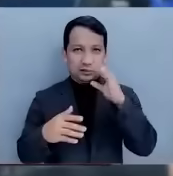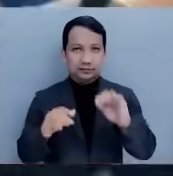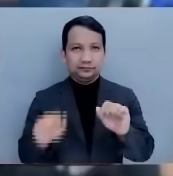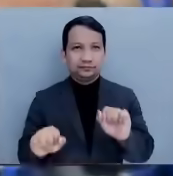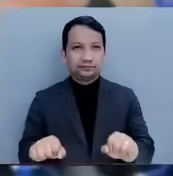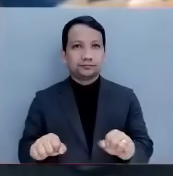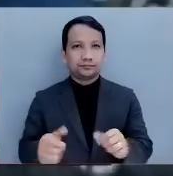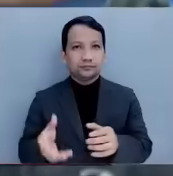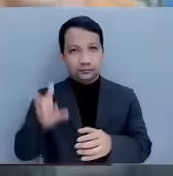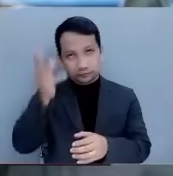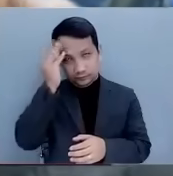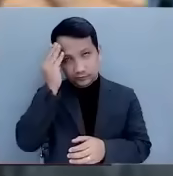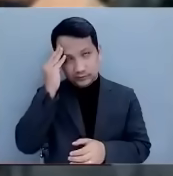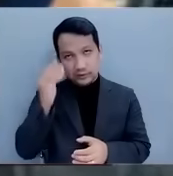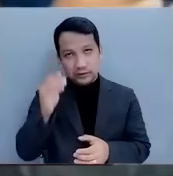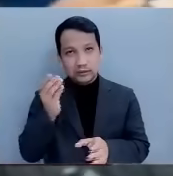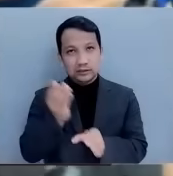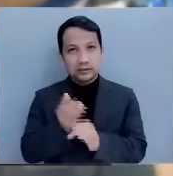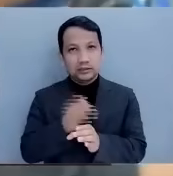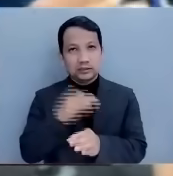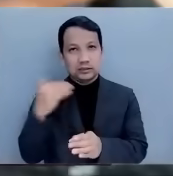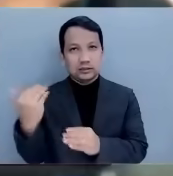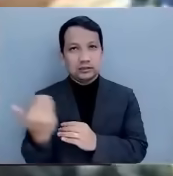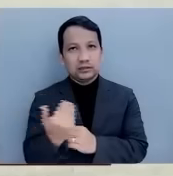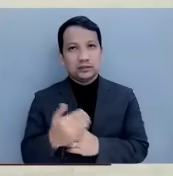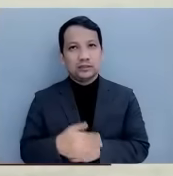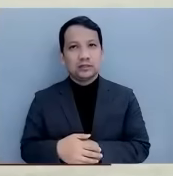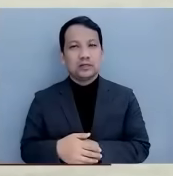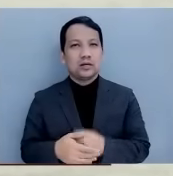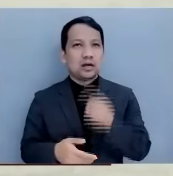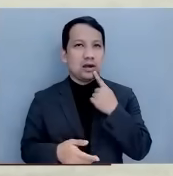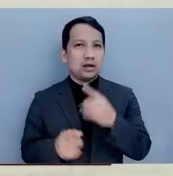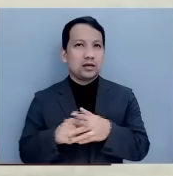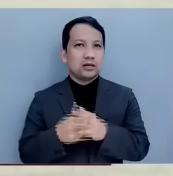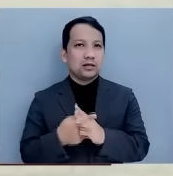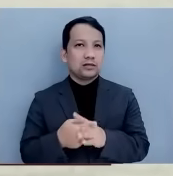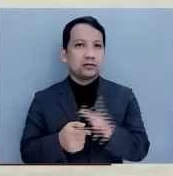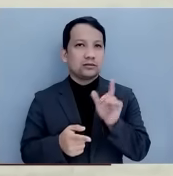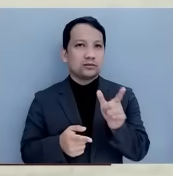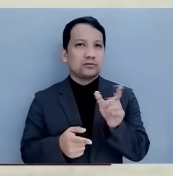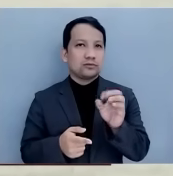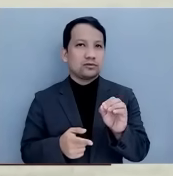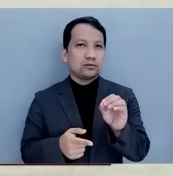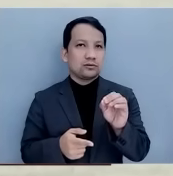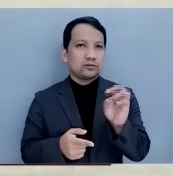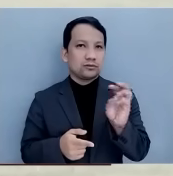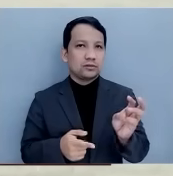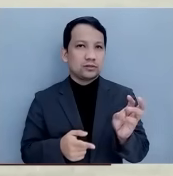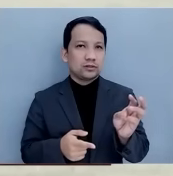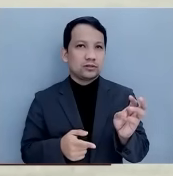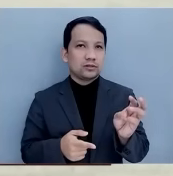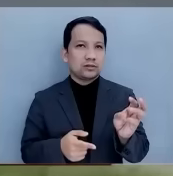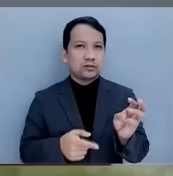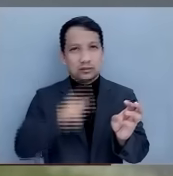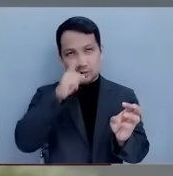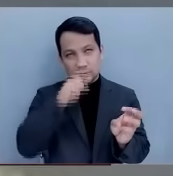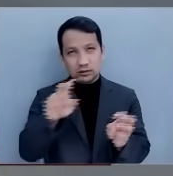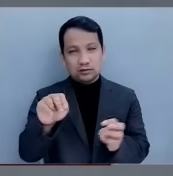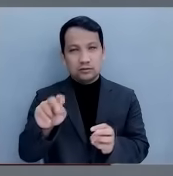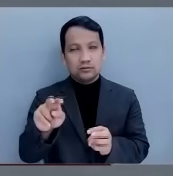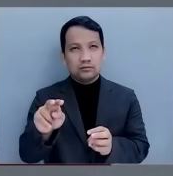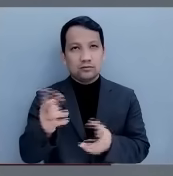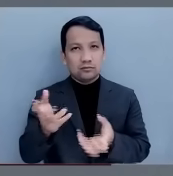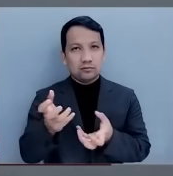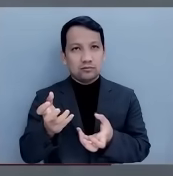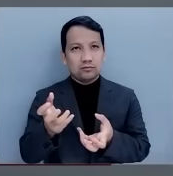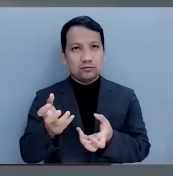Matanda, pwedeng matutong mag-car drifting. Nag-start ako ng 2006. I was 12 years old then. Kung gusto mo